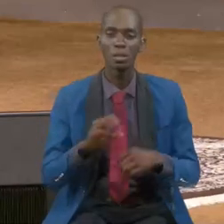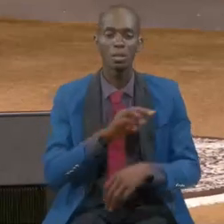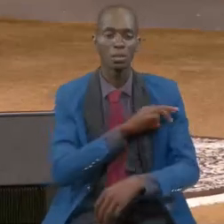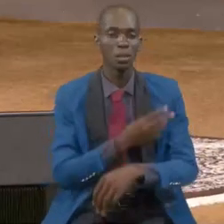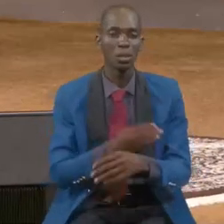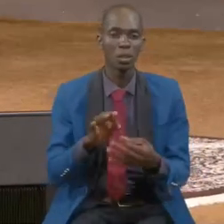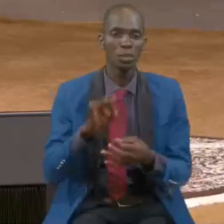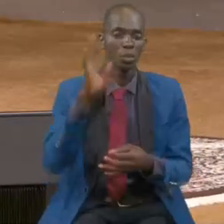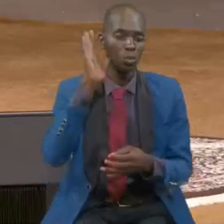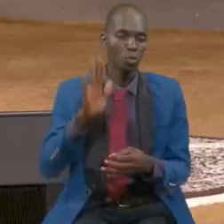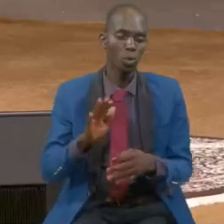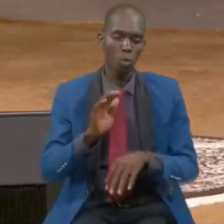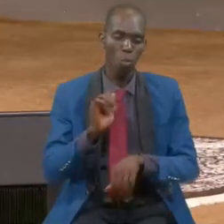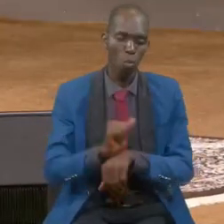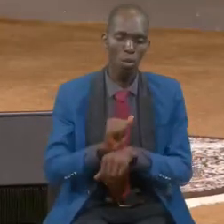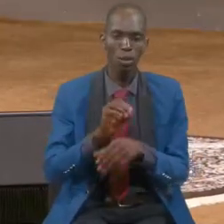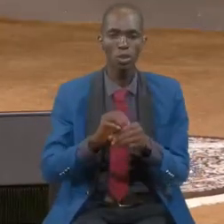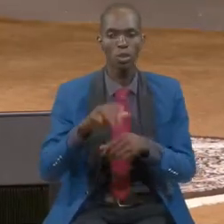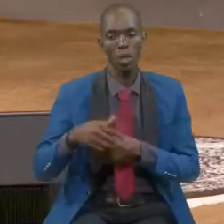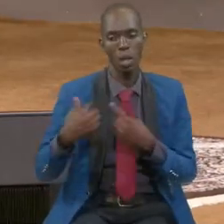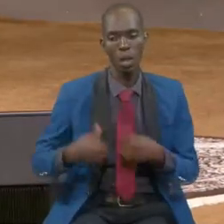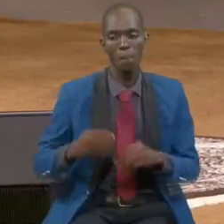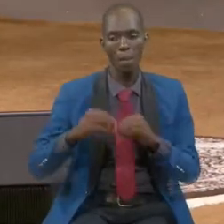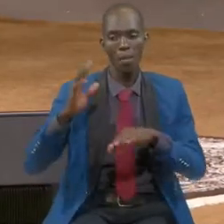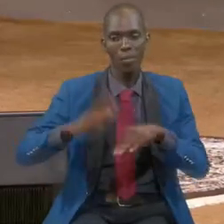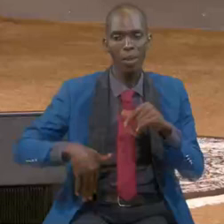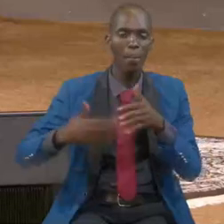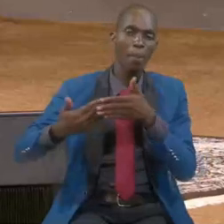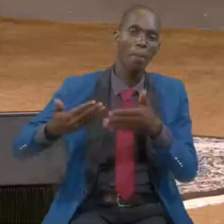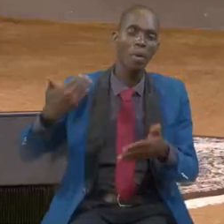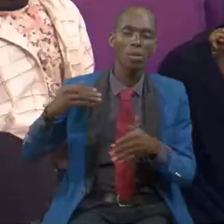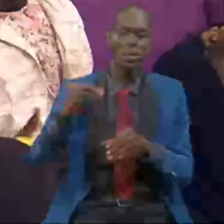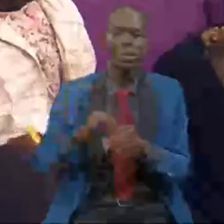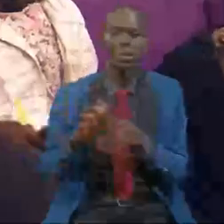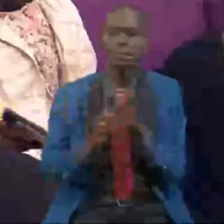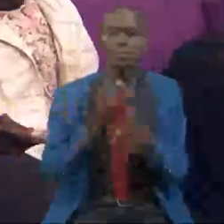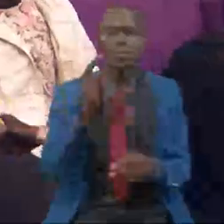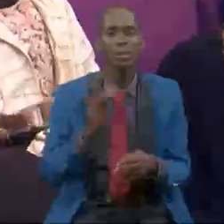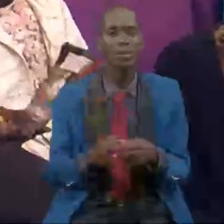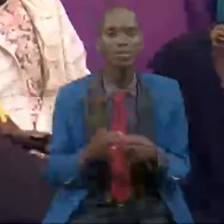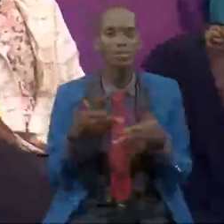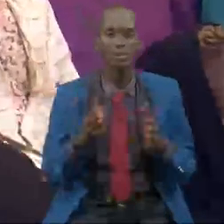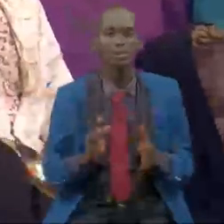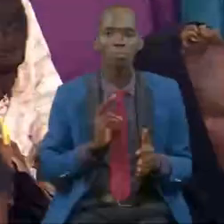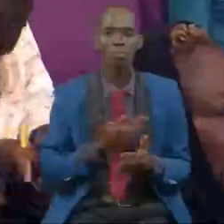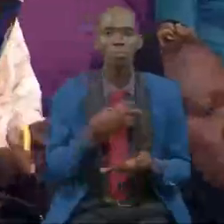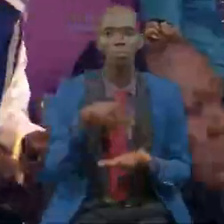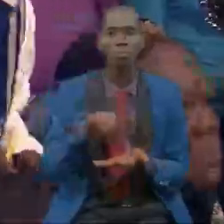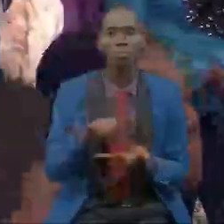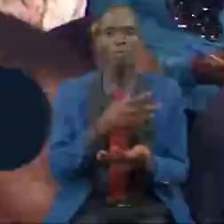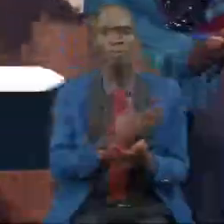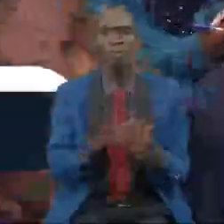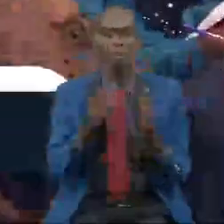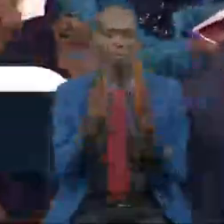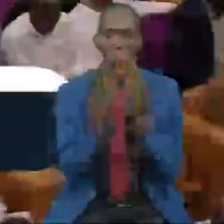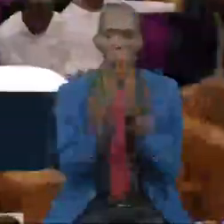son esprit fort agisse dans votre vie plus qu'auparavant au nom de Jésus-Christ. Tenons-nous